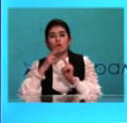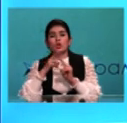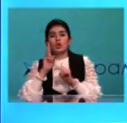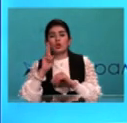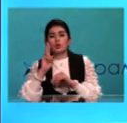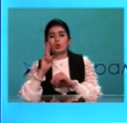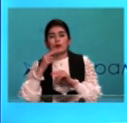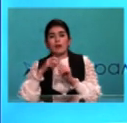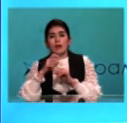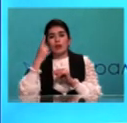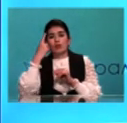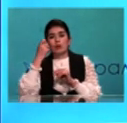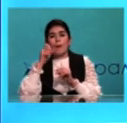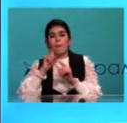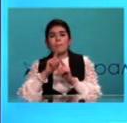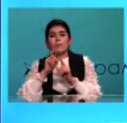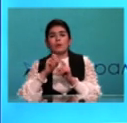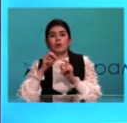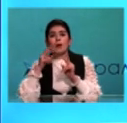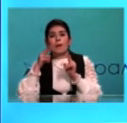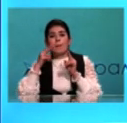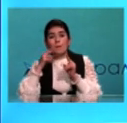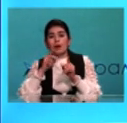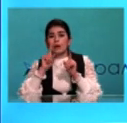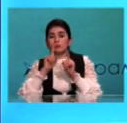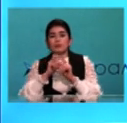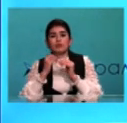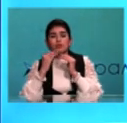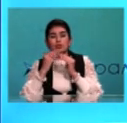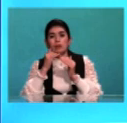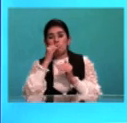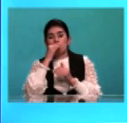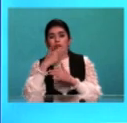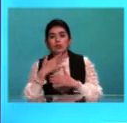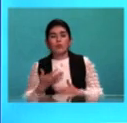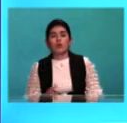кто информацию похитил, прочитать ее не сможет.